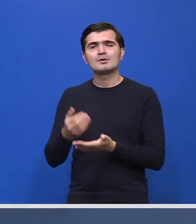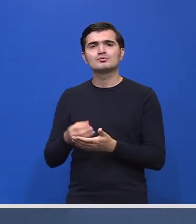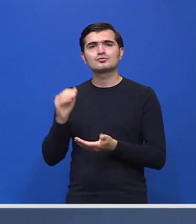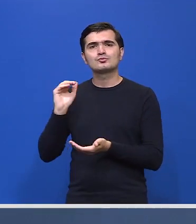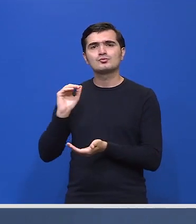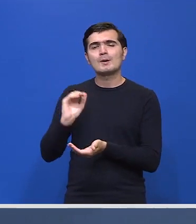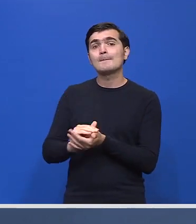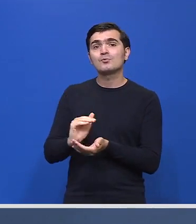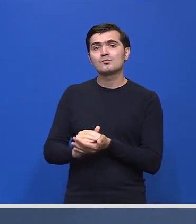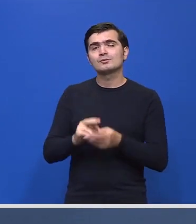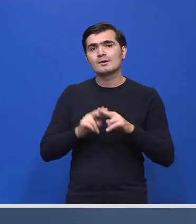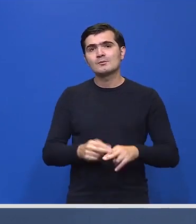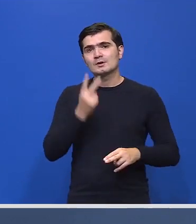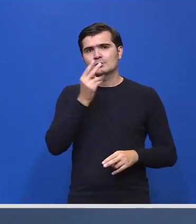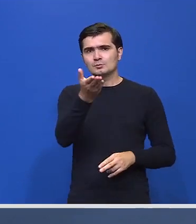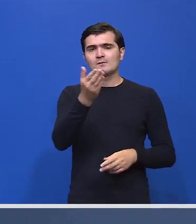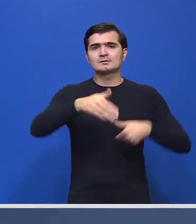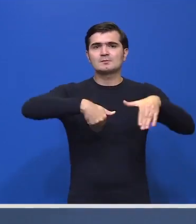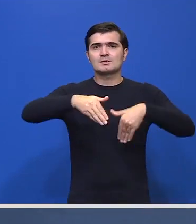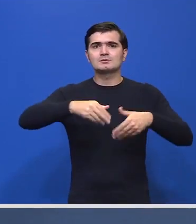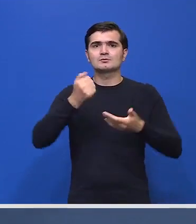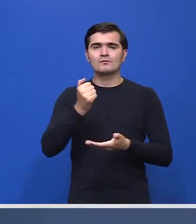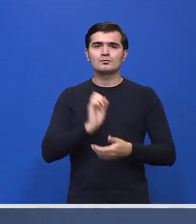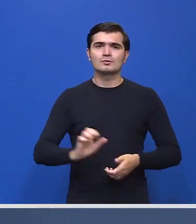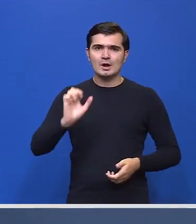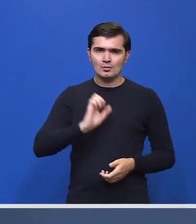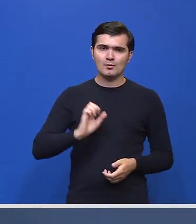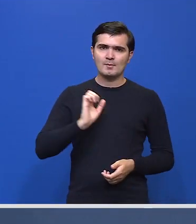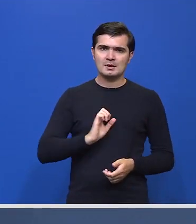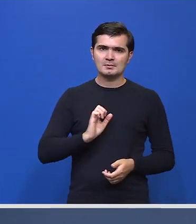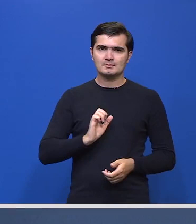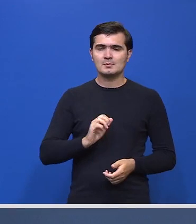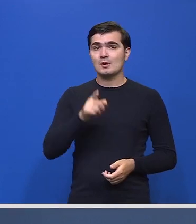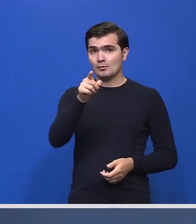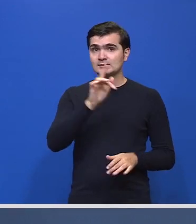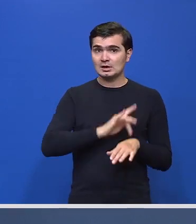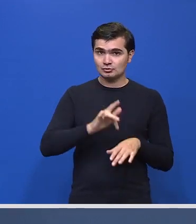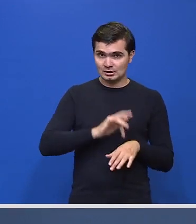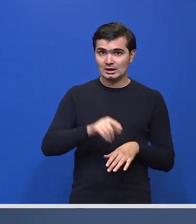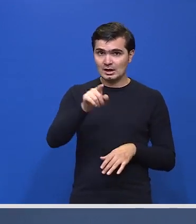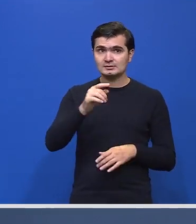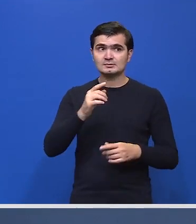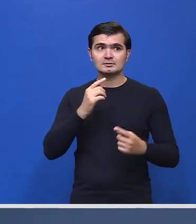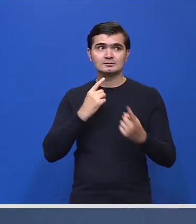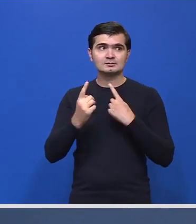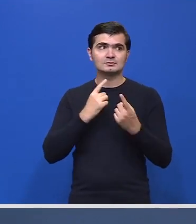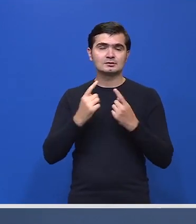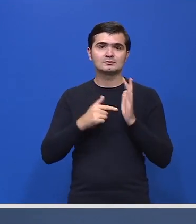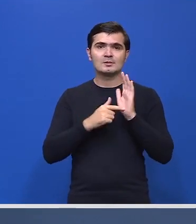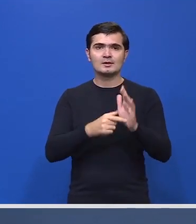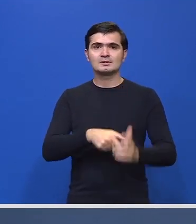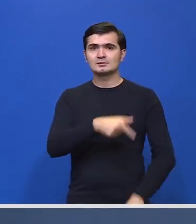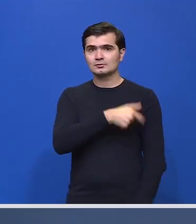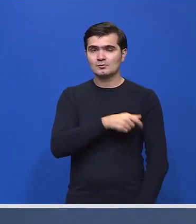văzut. Dacă... Dumneavoastră, ca ministru al fondurilor europene, pe lângă alte capitole, veți încerca să discutați cu reprezentanții